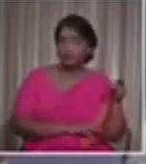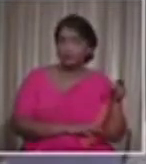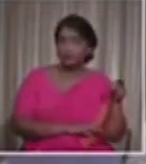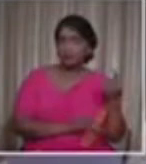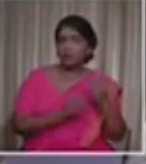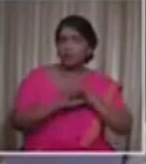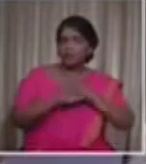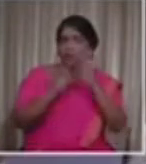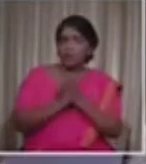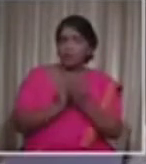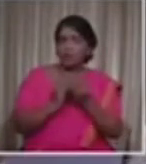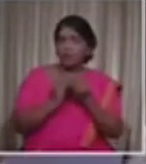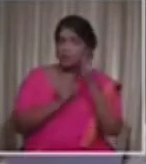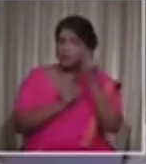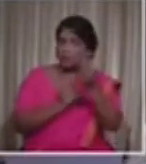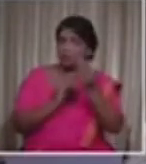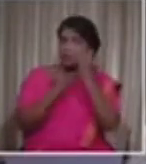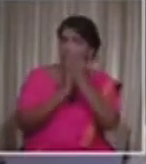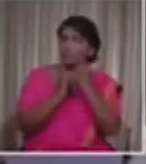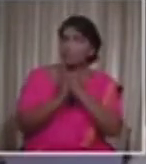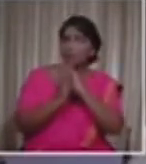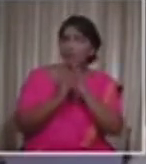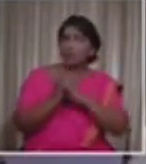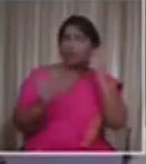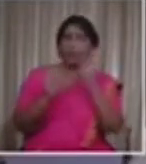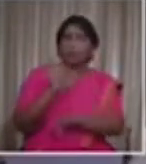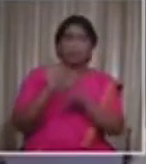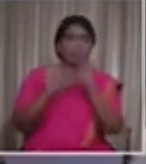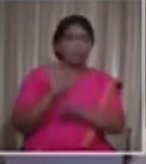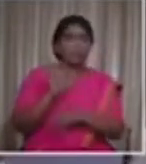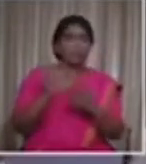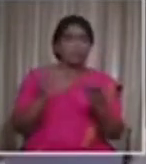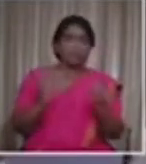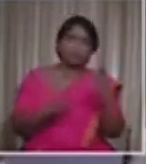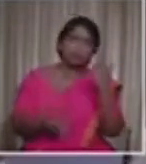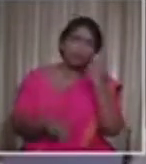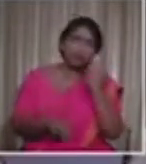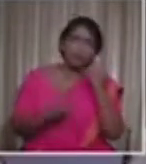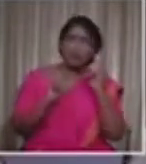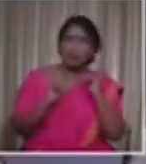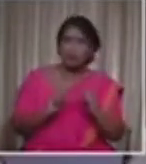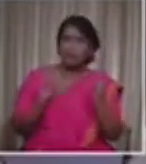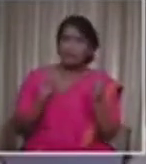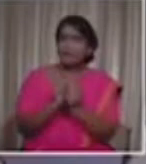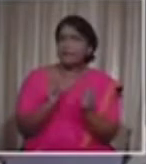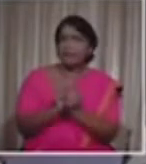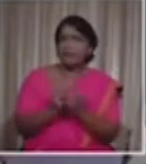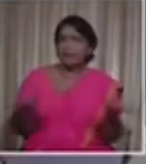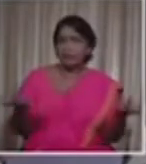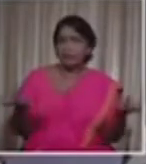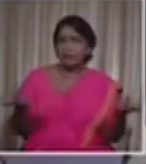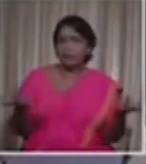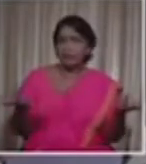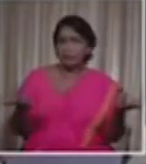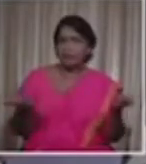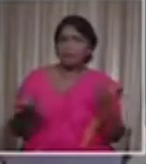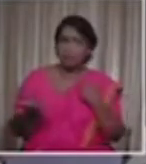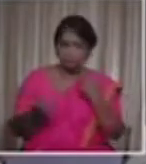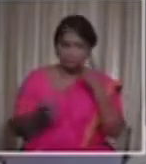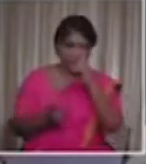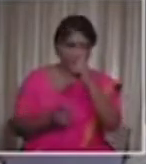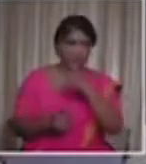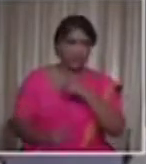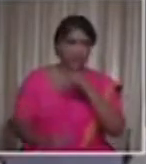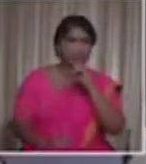දුන්නේ හැම කරුණක්ම ප්‍රතික්ෂේප කරා. මම කනගාටු වෙනවා ඇයි මේක කරේ කියලා. මොකද මම එක කාරණයක්